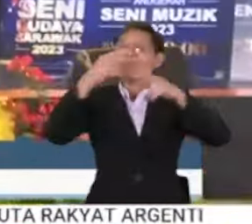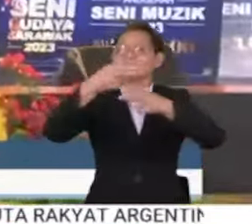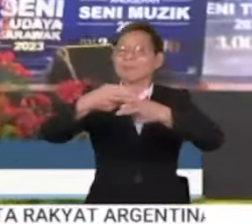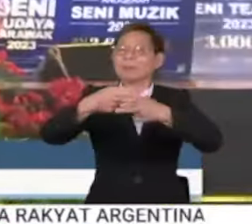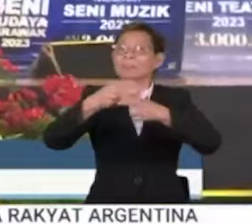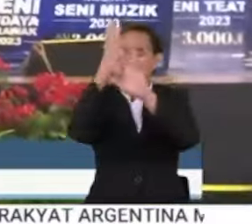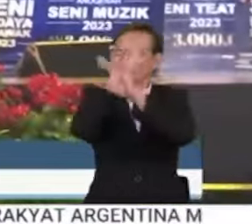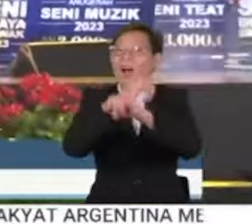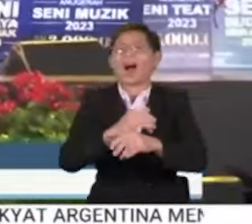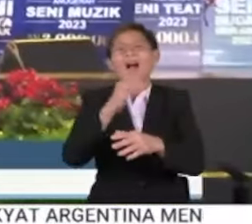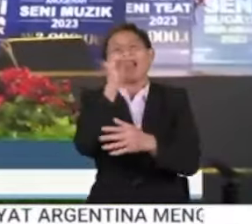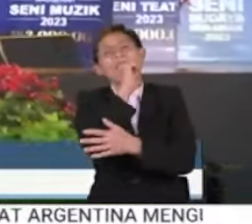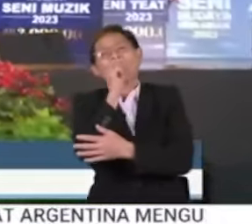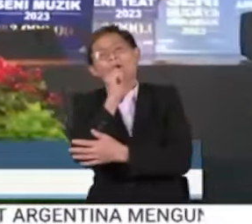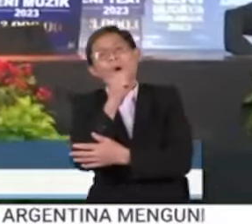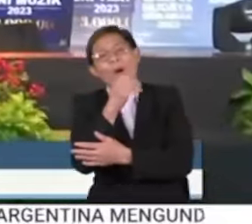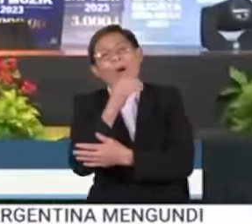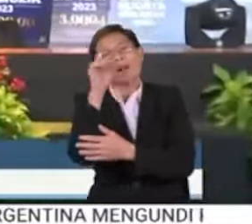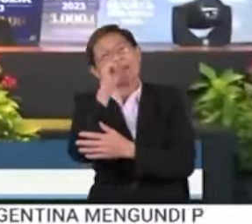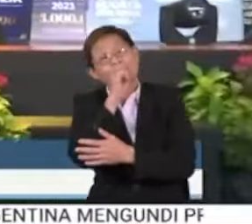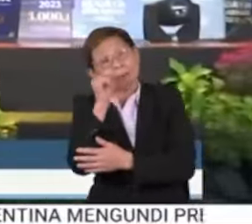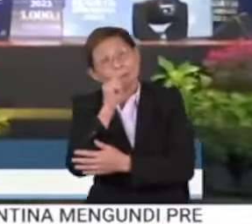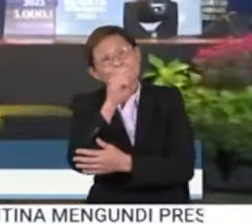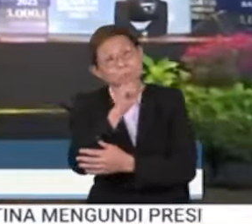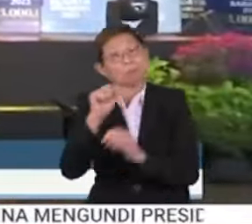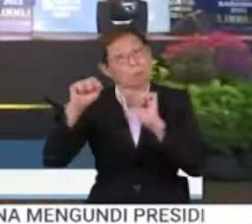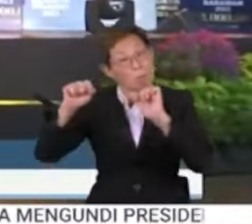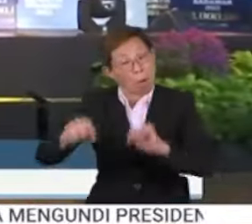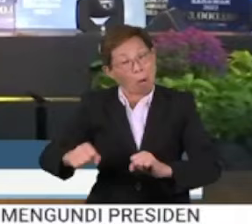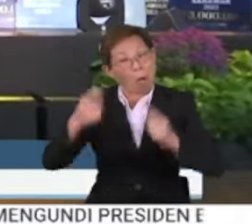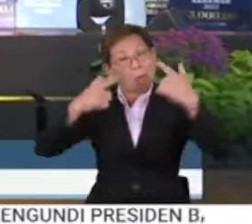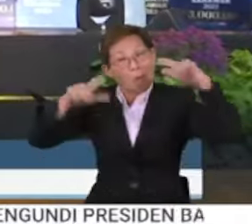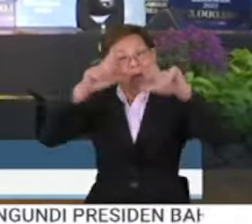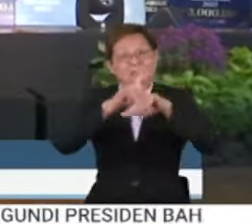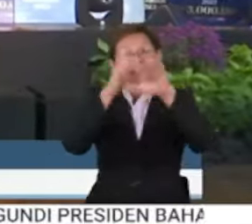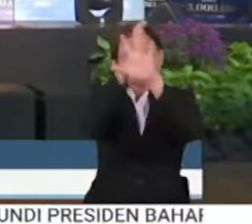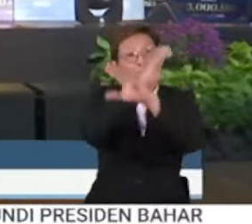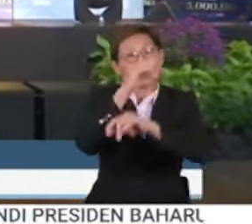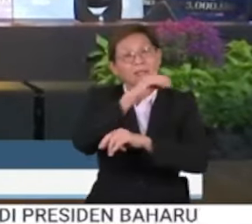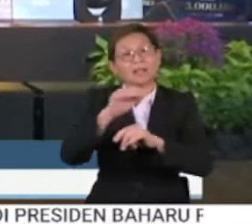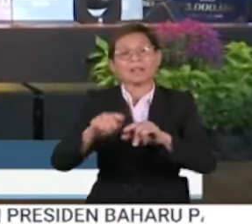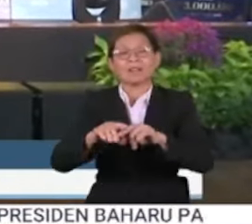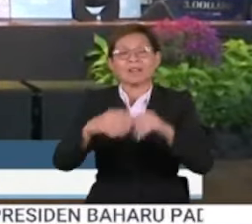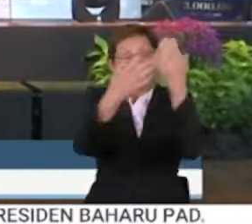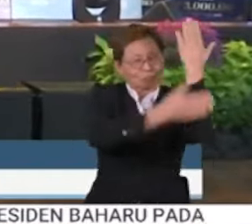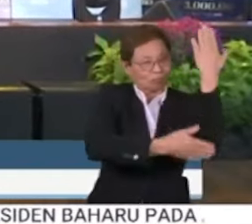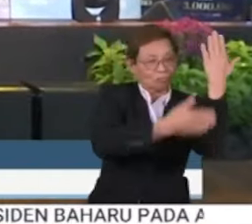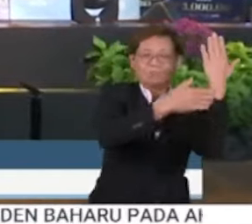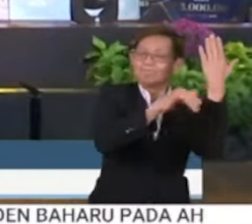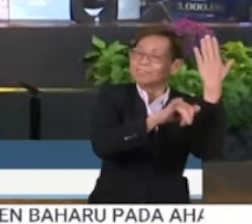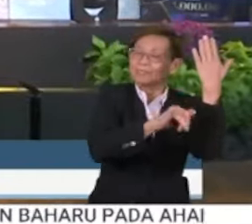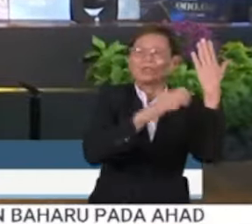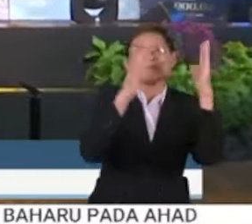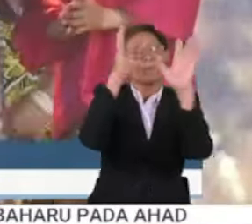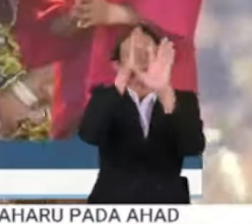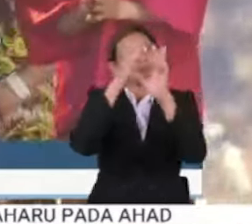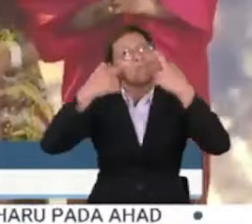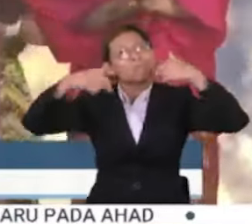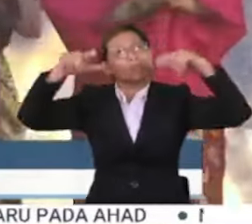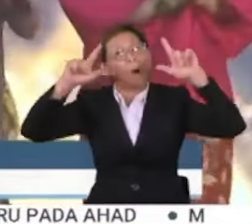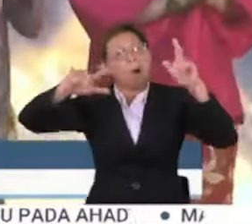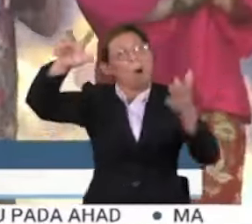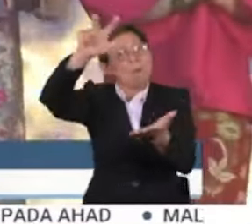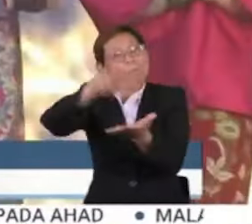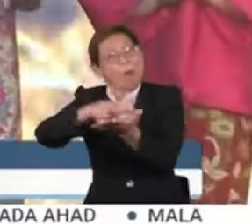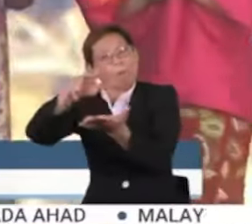menerusi lagu Biar Berkikis Bulu Betis yang bukan sahaja popular di Sarawak malah di wilayah Semenanjung dan Sabah. Dengan